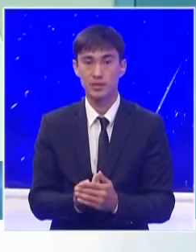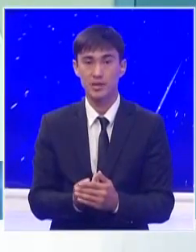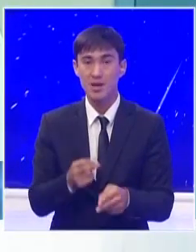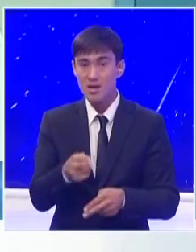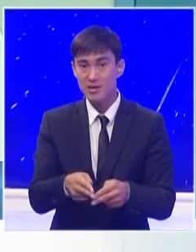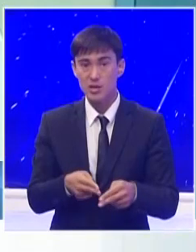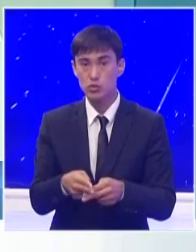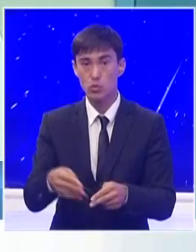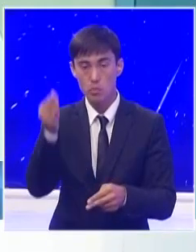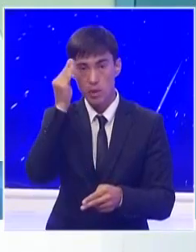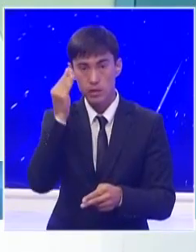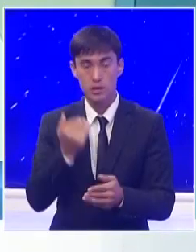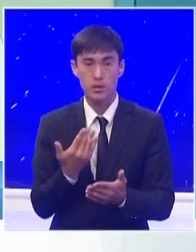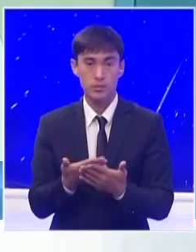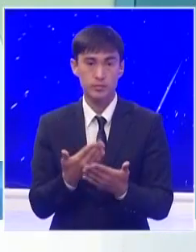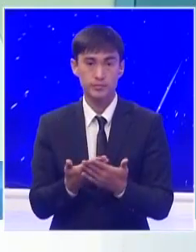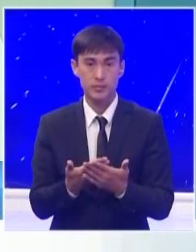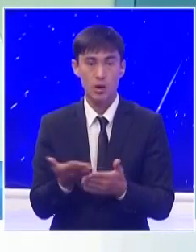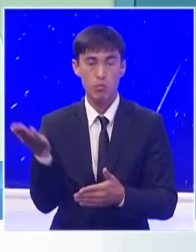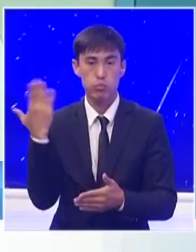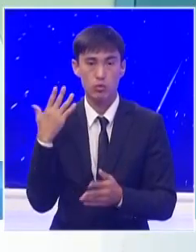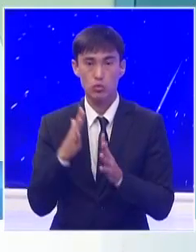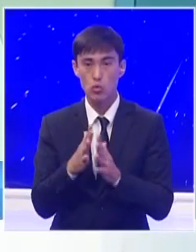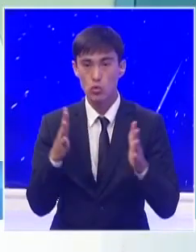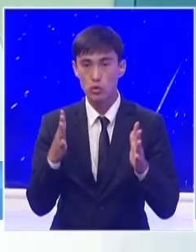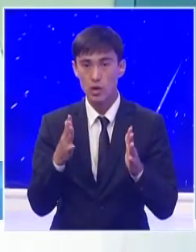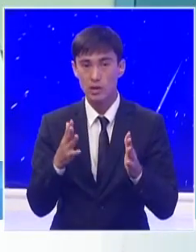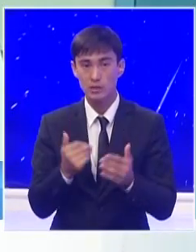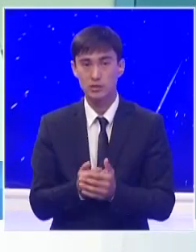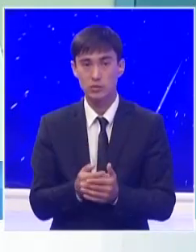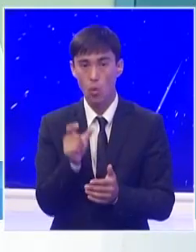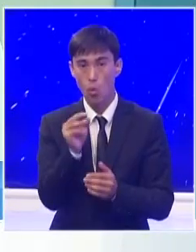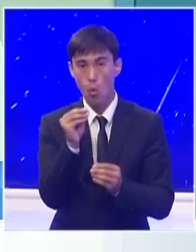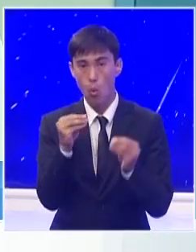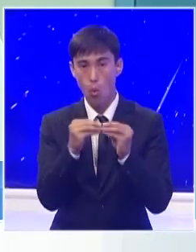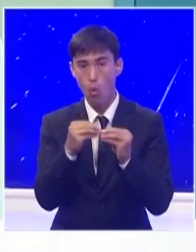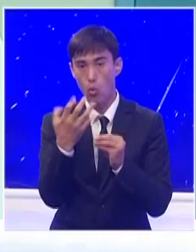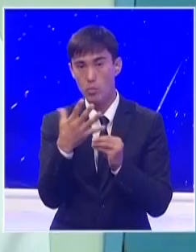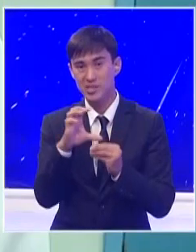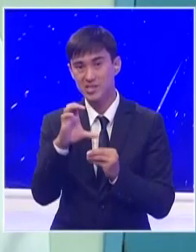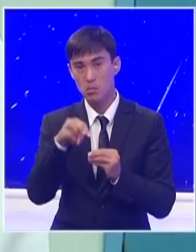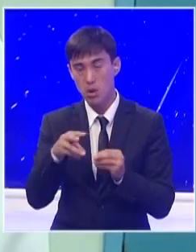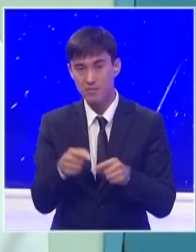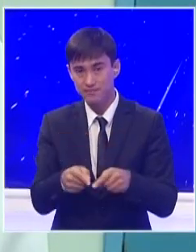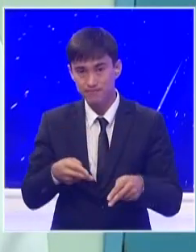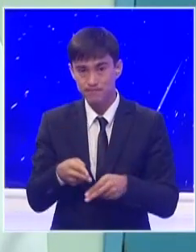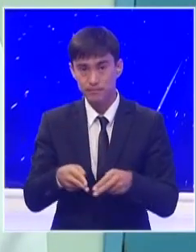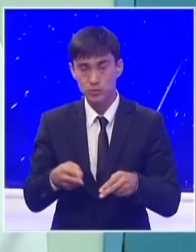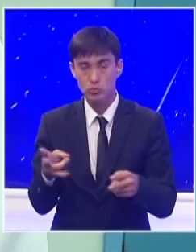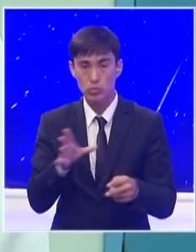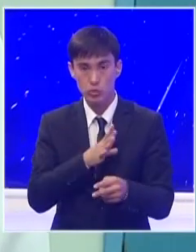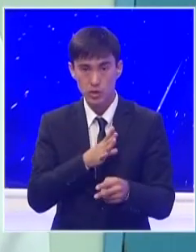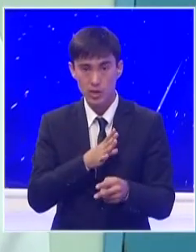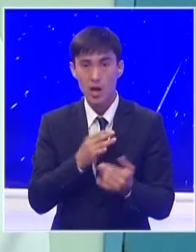кесу әдісі. Мысалы, бұрын үлкен бір 10-15 сантиметрге үлкенірек кесу болатын